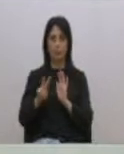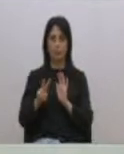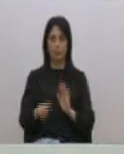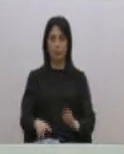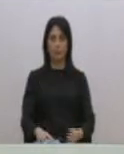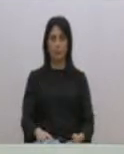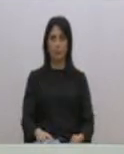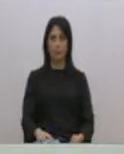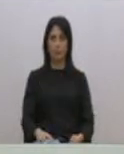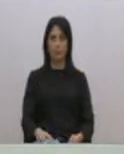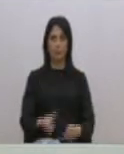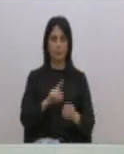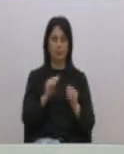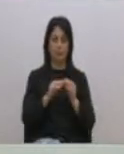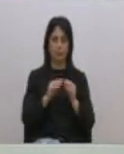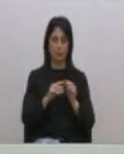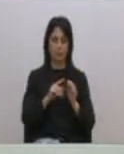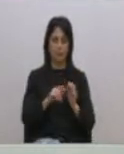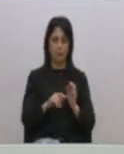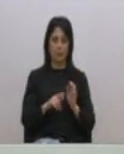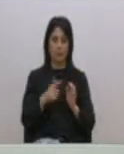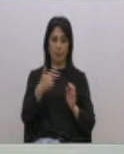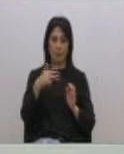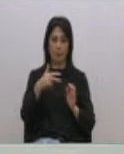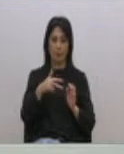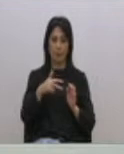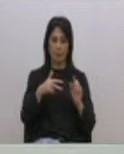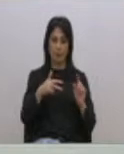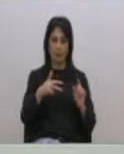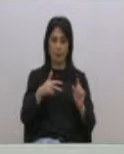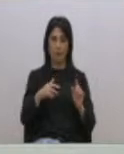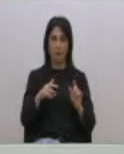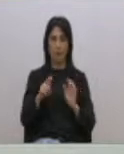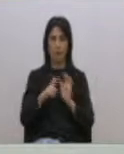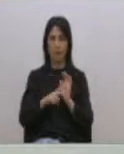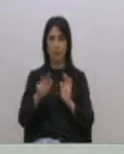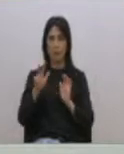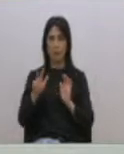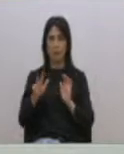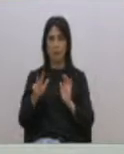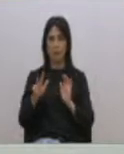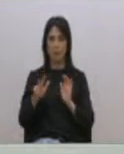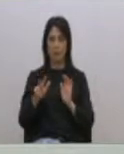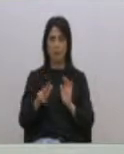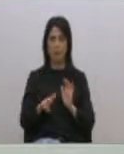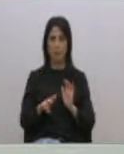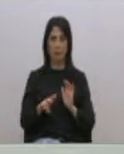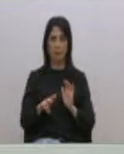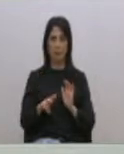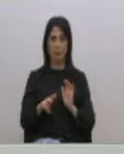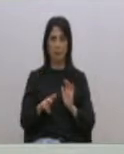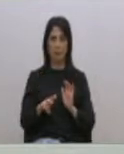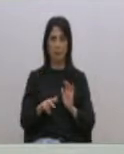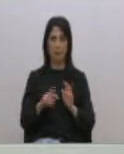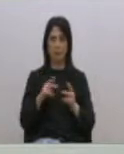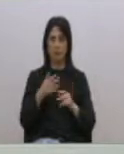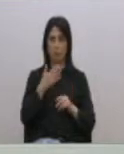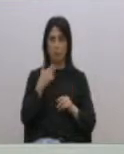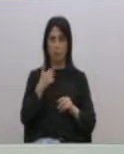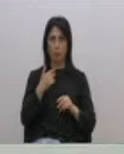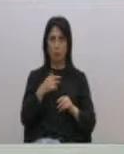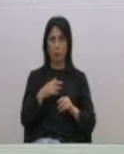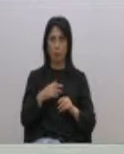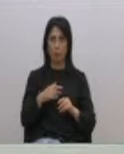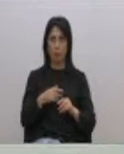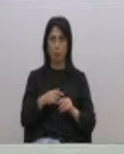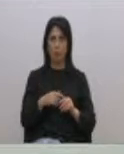svileba? Კითხები არ არის პროექტის 29 პუნქტი რეგლამენტის 73 მუხლი. არ არის ცვლილება. Კითხები